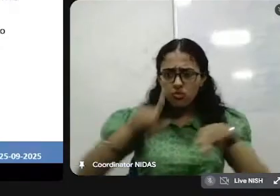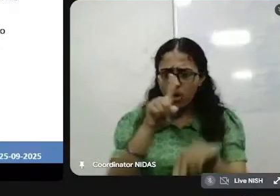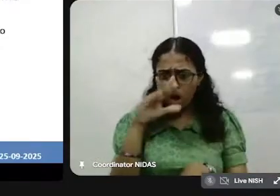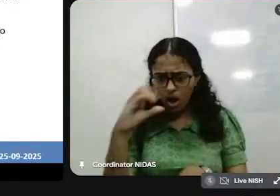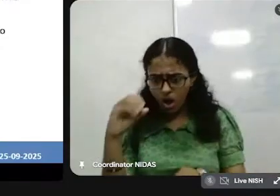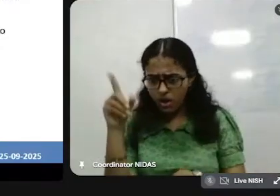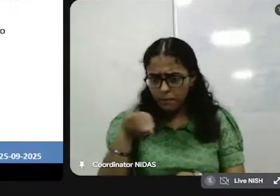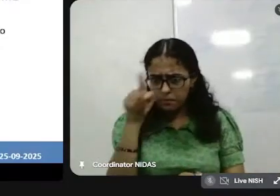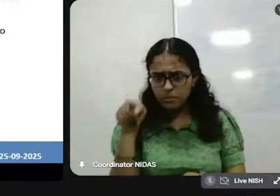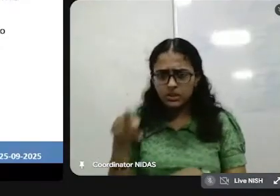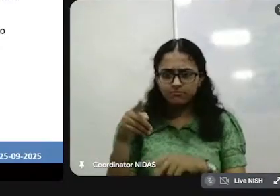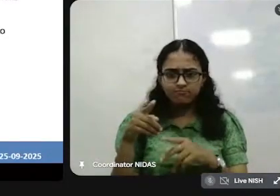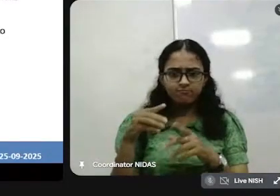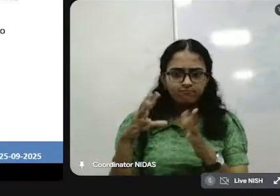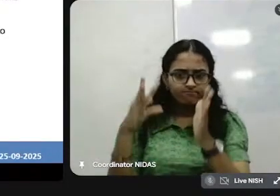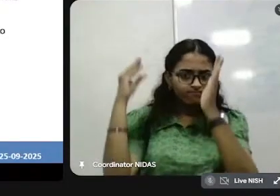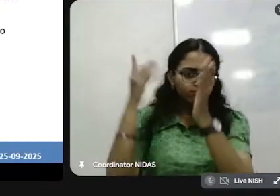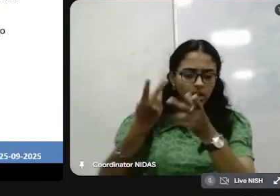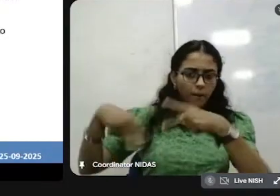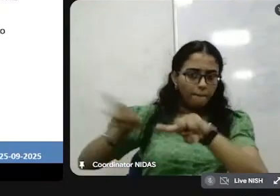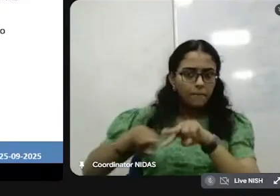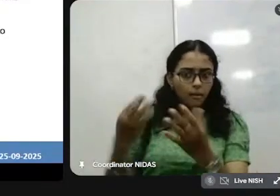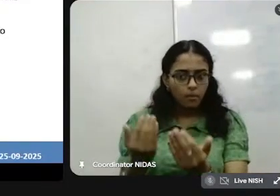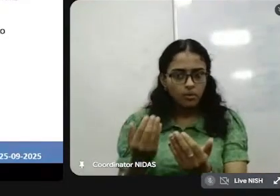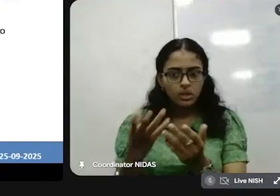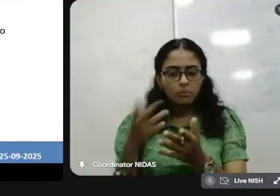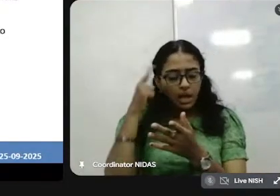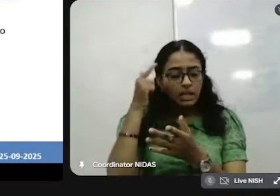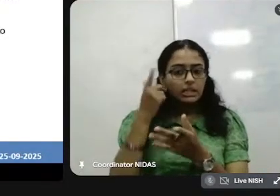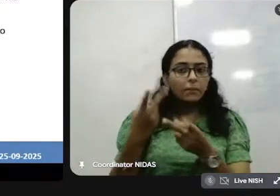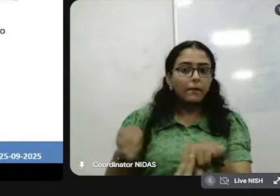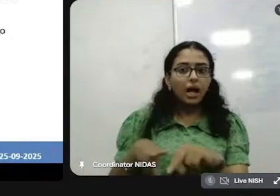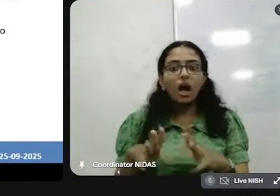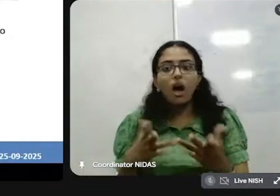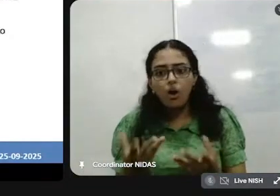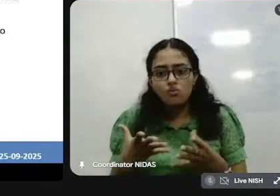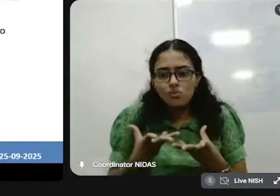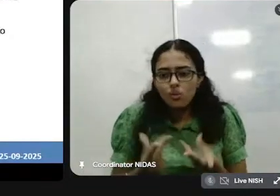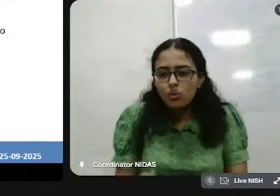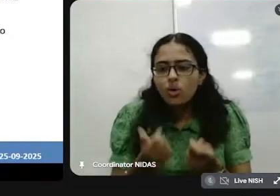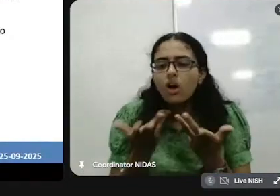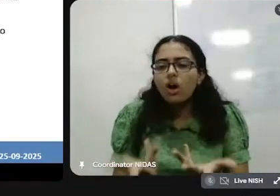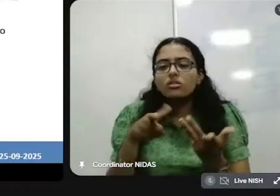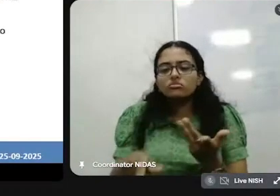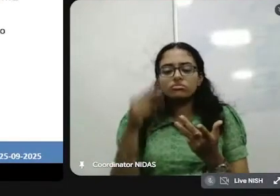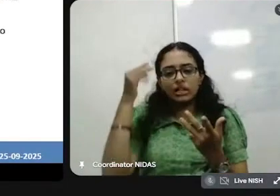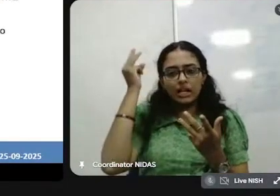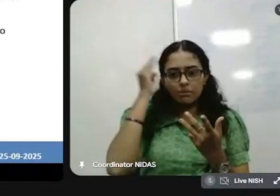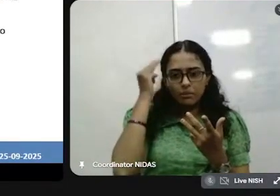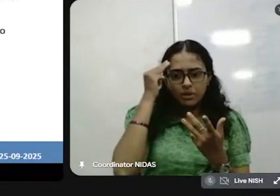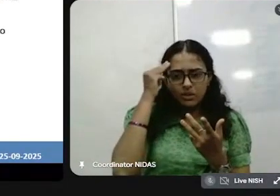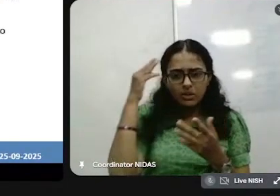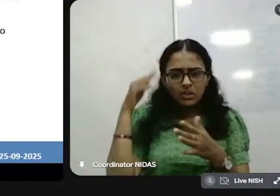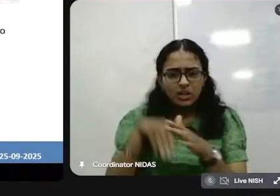ബുദ്ധിമുട്ട് കാണുമായിരിക്കും. അപ്പൊ അങ്ങനെയുള്ള കാര്യങ്ങൾക്ക് നമ്മൾ സൊല്യൂഷൻ കണ്ടെത്തുക. ഓക്കെ, ഇപ്പം ഓർമ്മ എന്ന് പറയുമ്പം ഒരു 100%